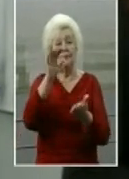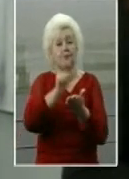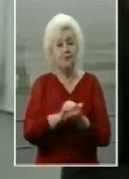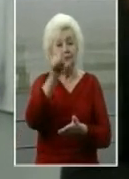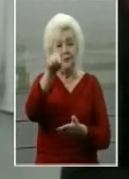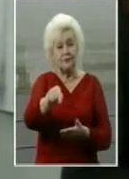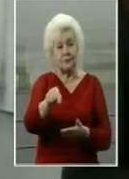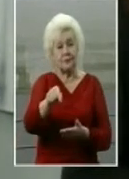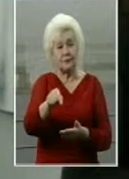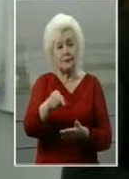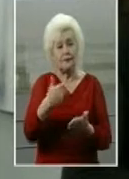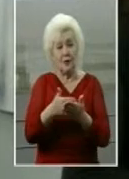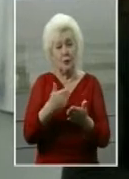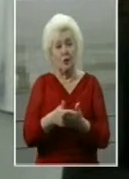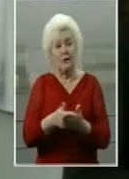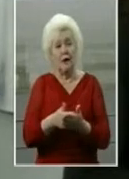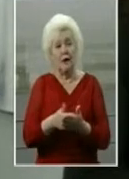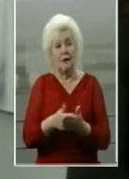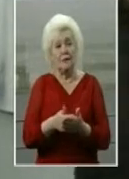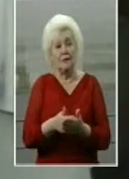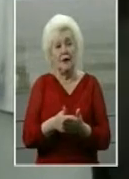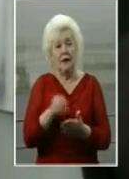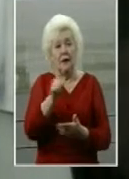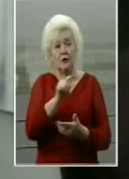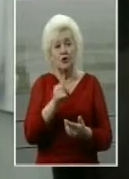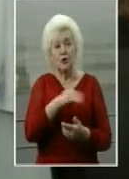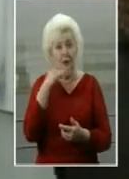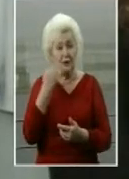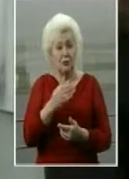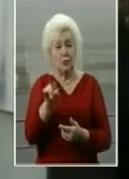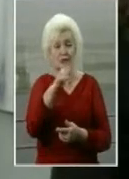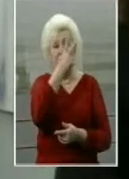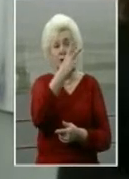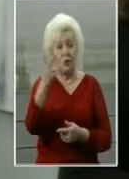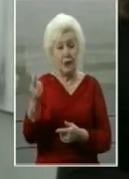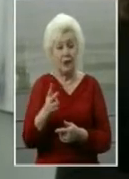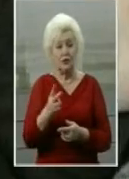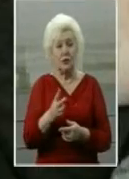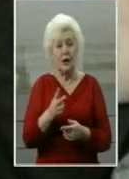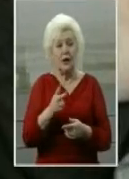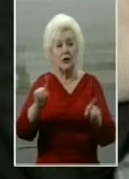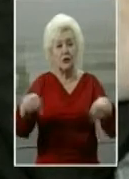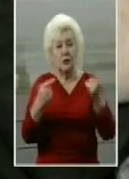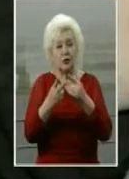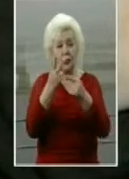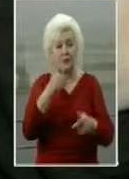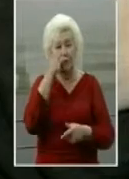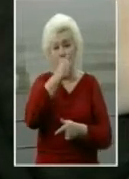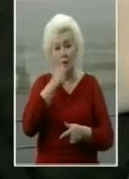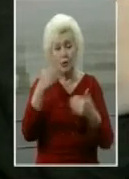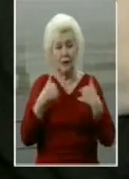Займаюся цим буквально півтора роки. Все, що тут ви бачите, це створено за півтора роки. Наш